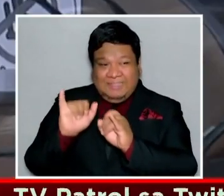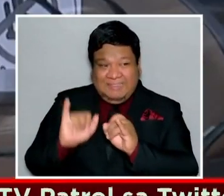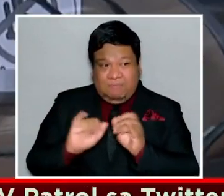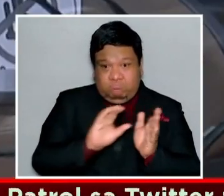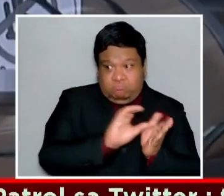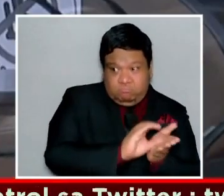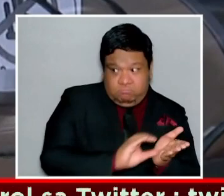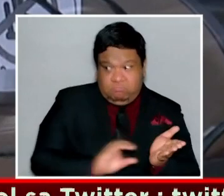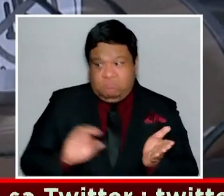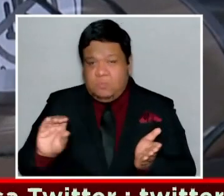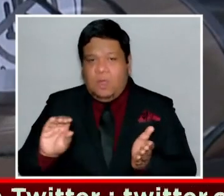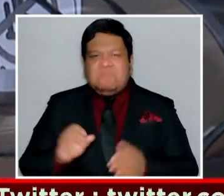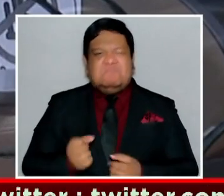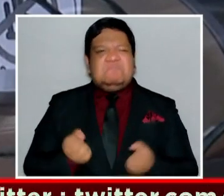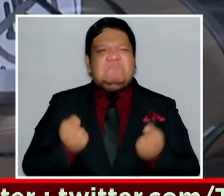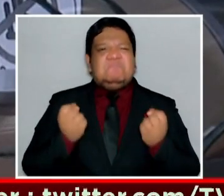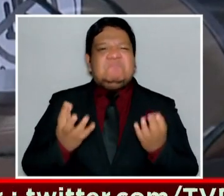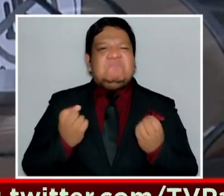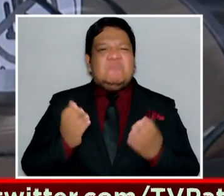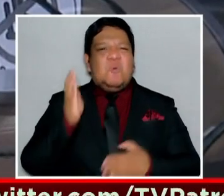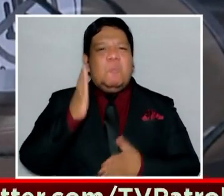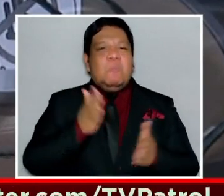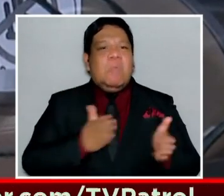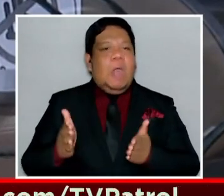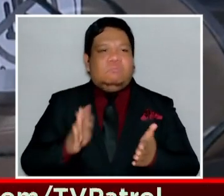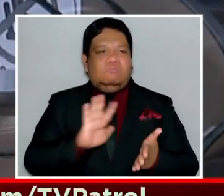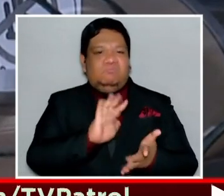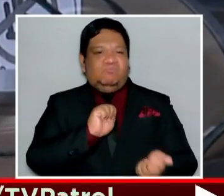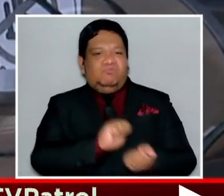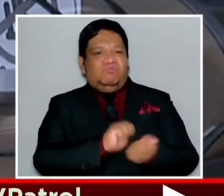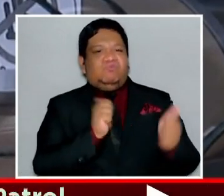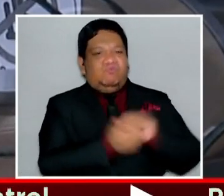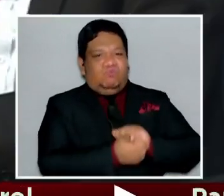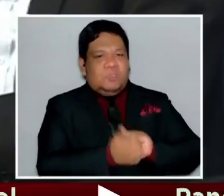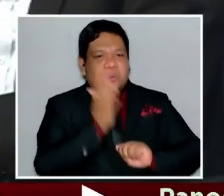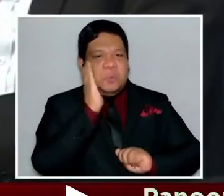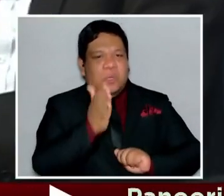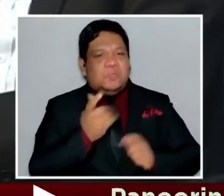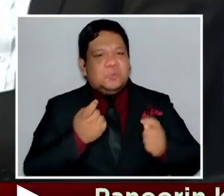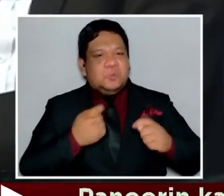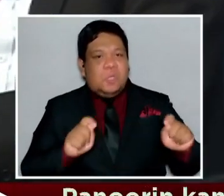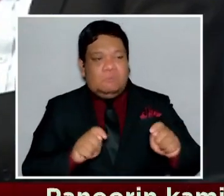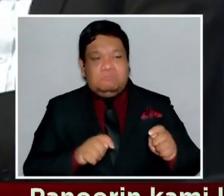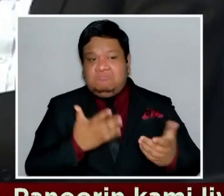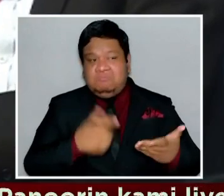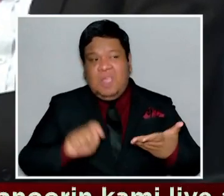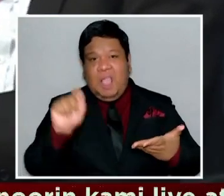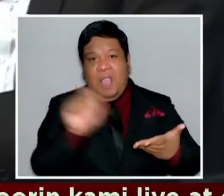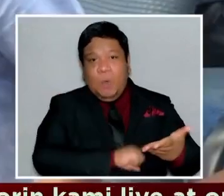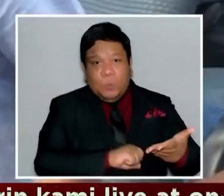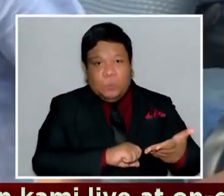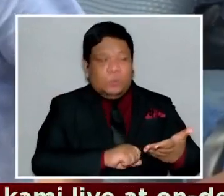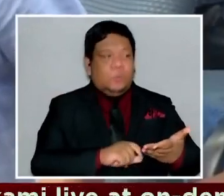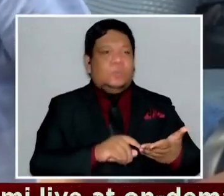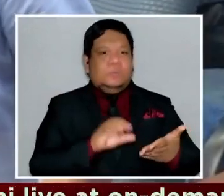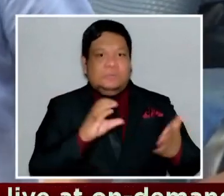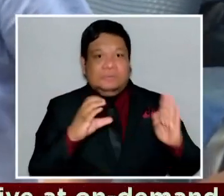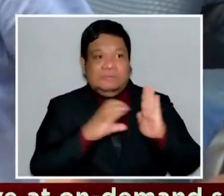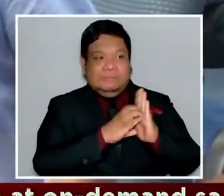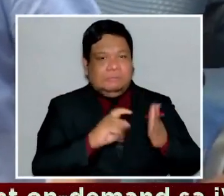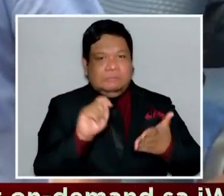marami na maghahain ng amyenda, no, merong mag-a-attempt na strike out ito doon sa bill, no. Isa na doon